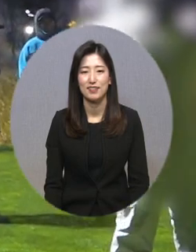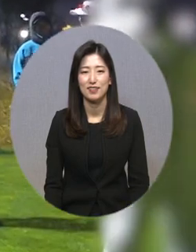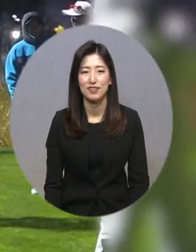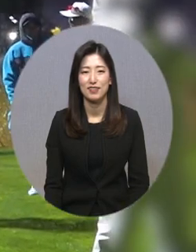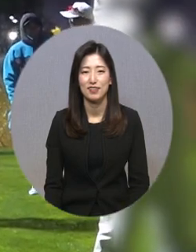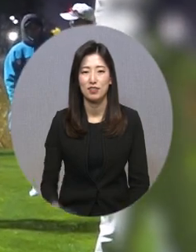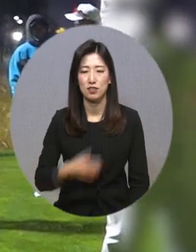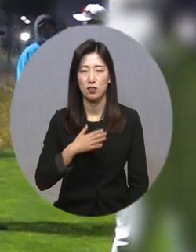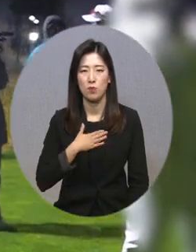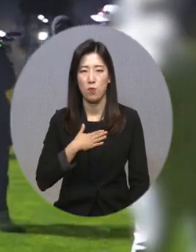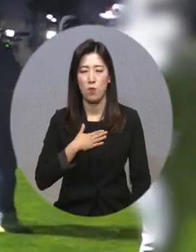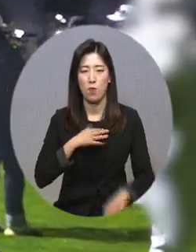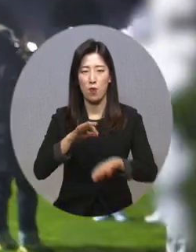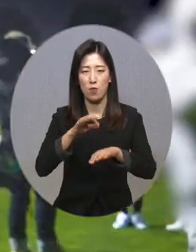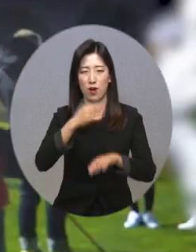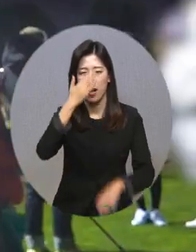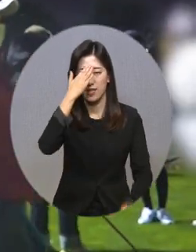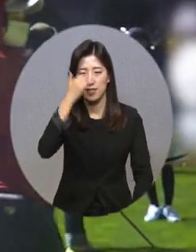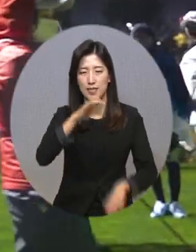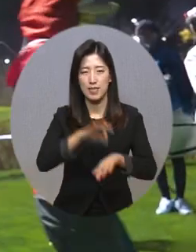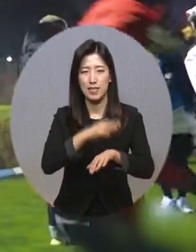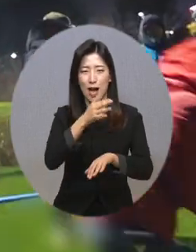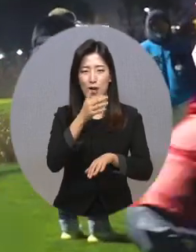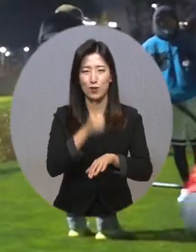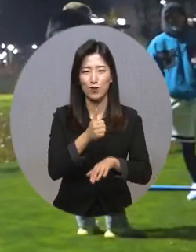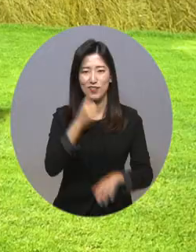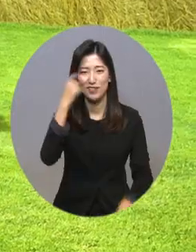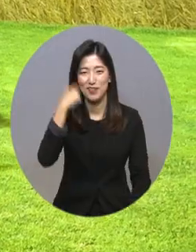음장 문 앞에 내려 쓸 수 있죠